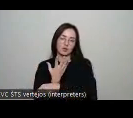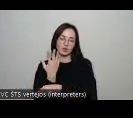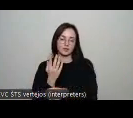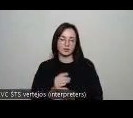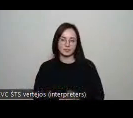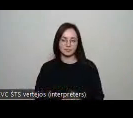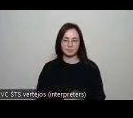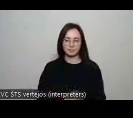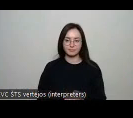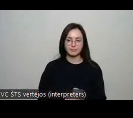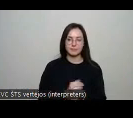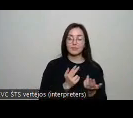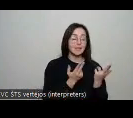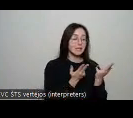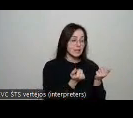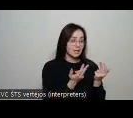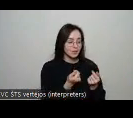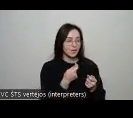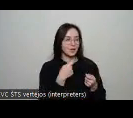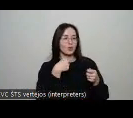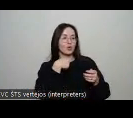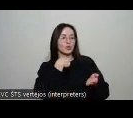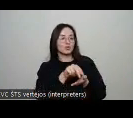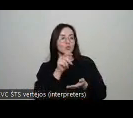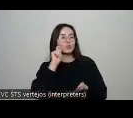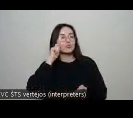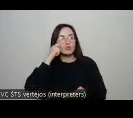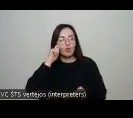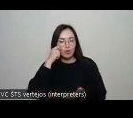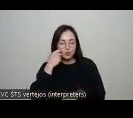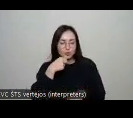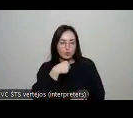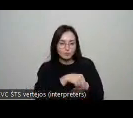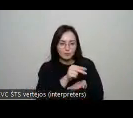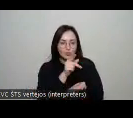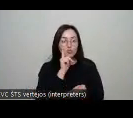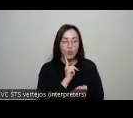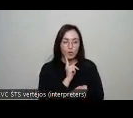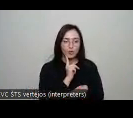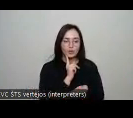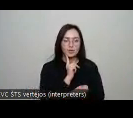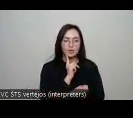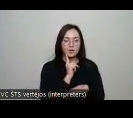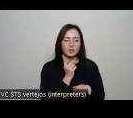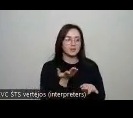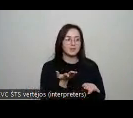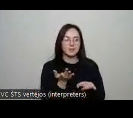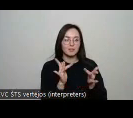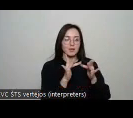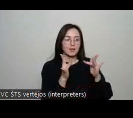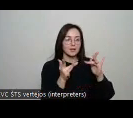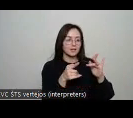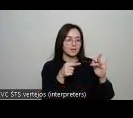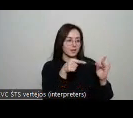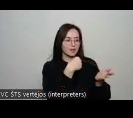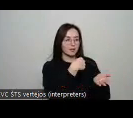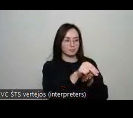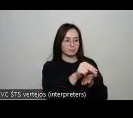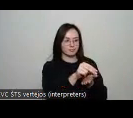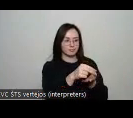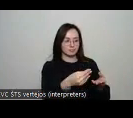taip. Nusipirkti svogūnus, pavyzdžiui, ir būna taip, kad ne visada visi jie būna geri ir